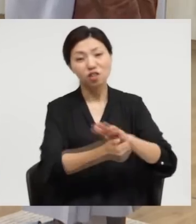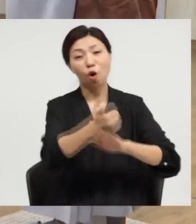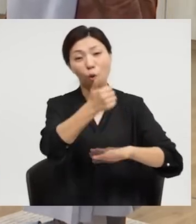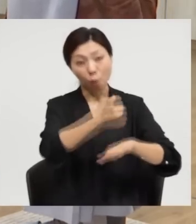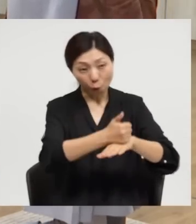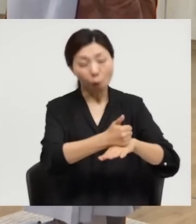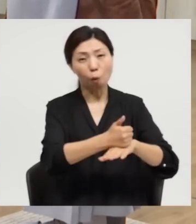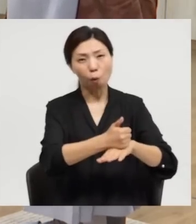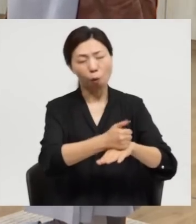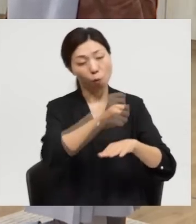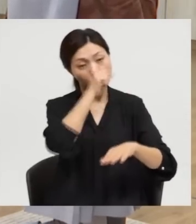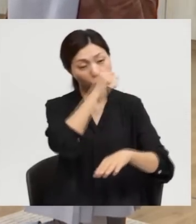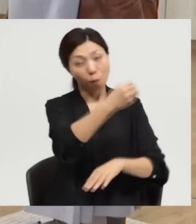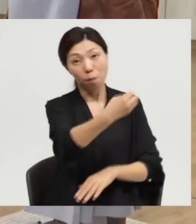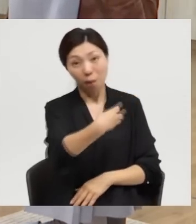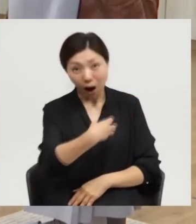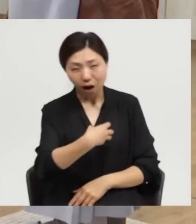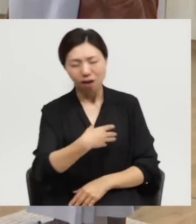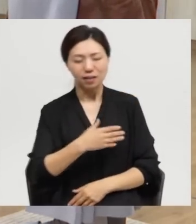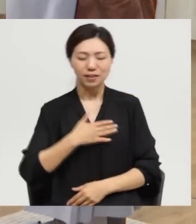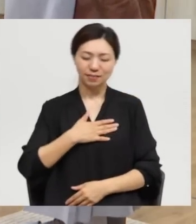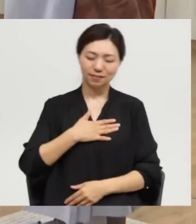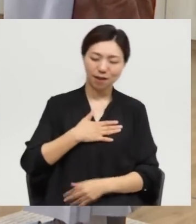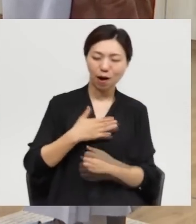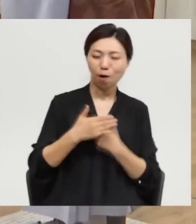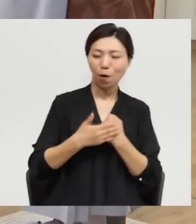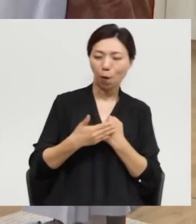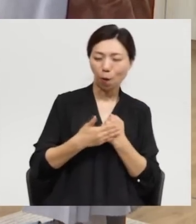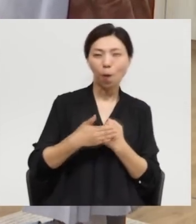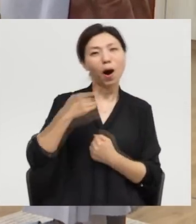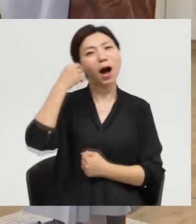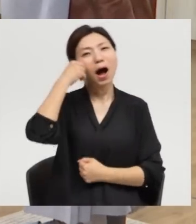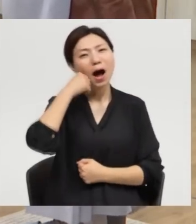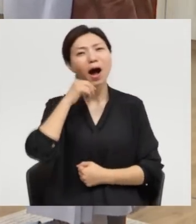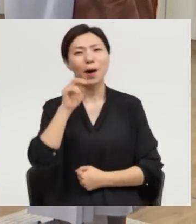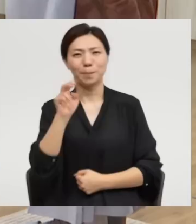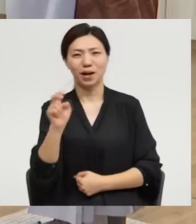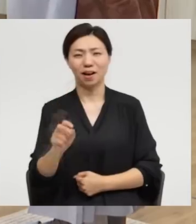해 주시면 심리적으로 큰 위안이 되었던 것 같습니다.